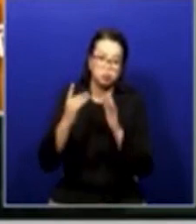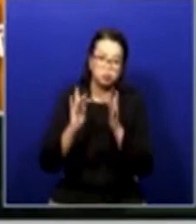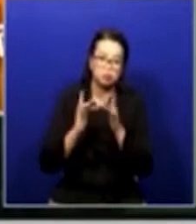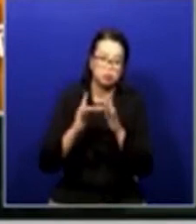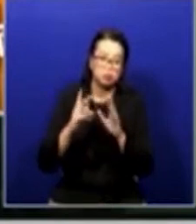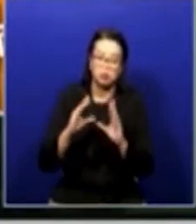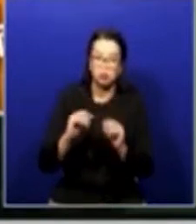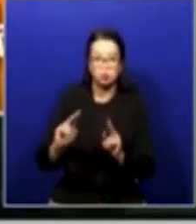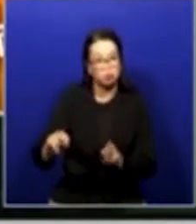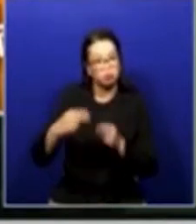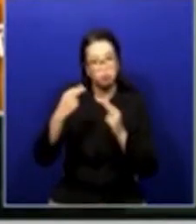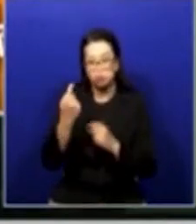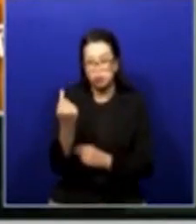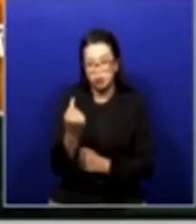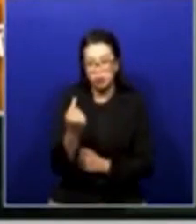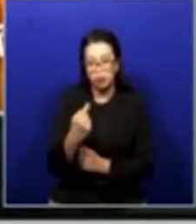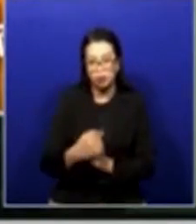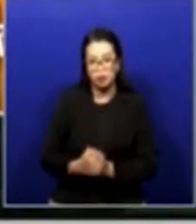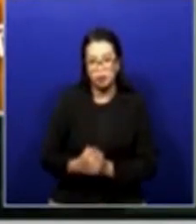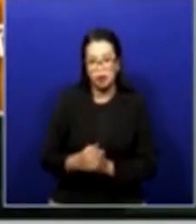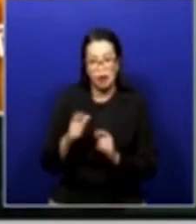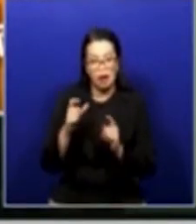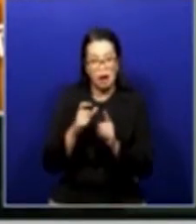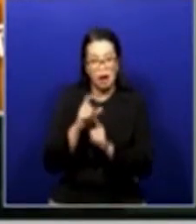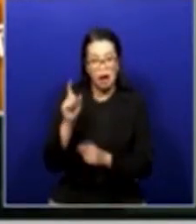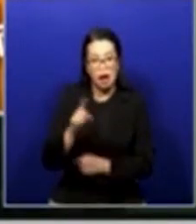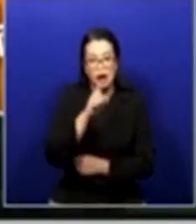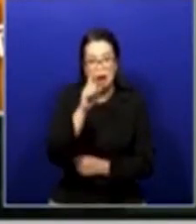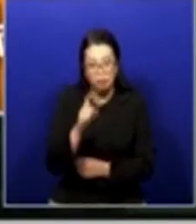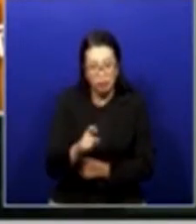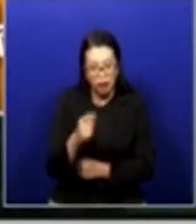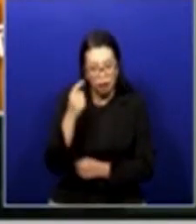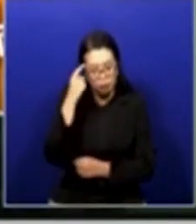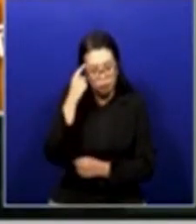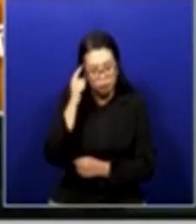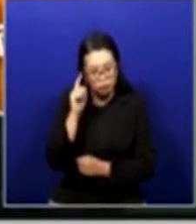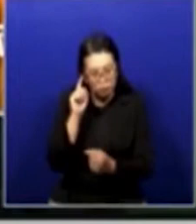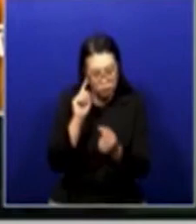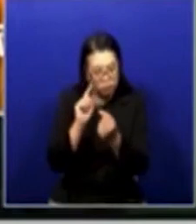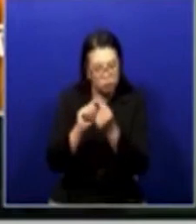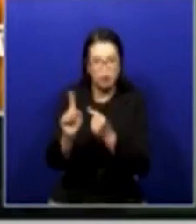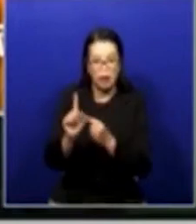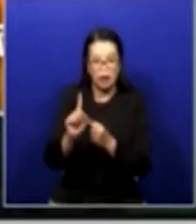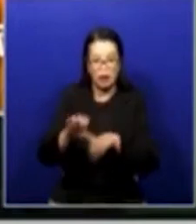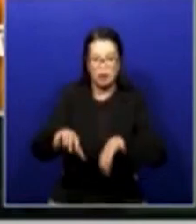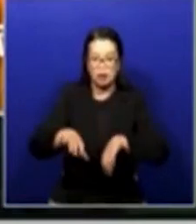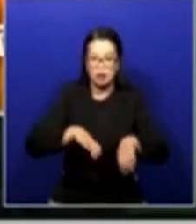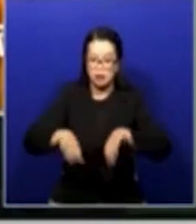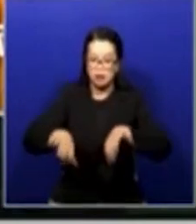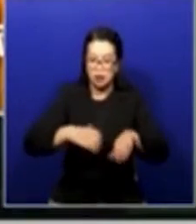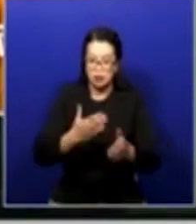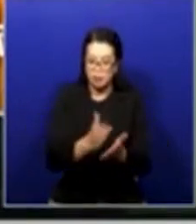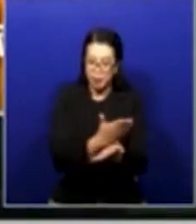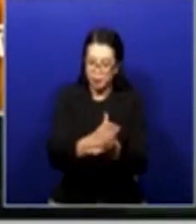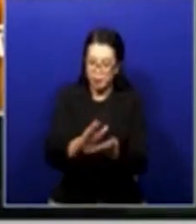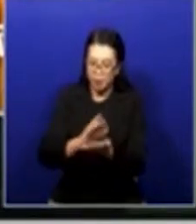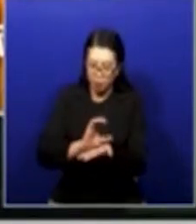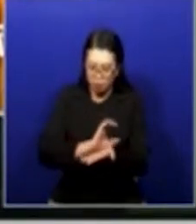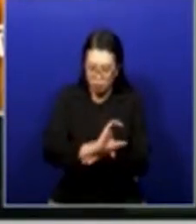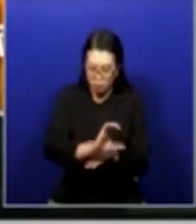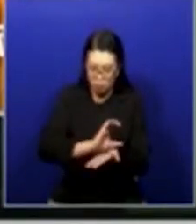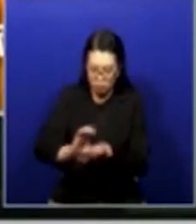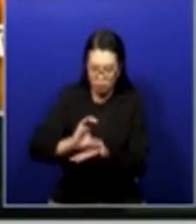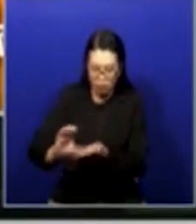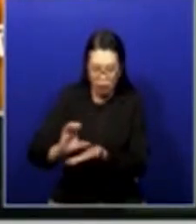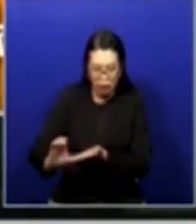คำถามอันนี้มันสะท้อนวิสัยทัศน์ในการจัดสรรงบประมาณให้มี